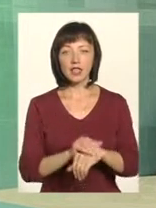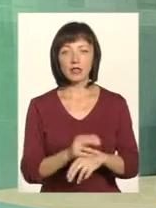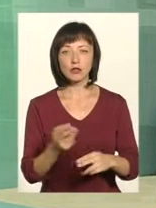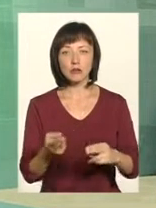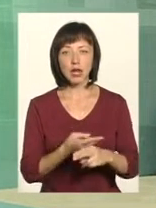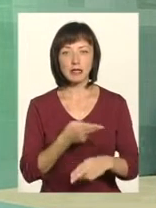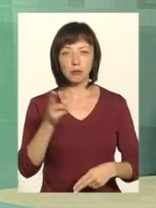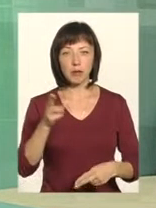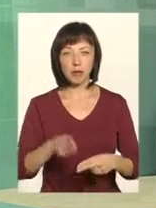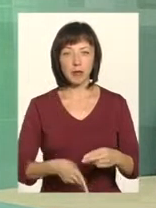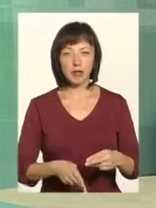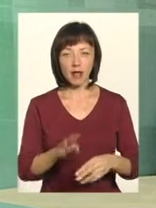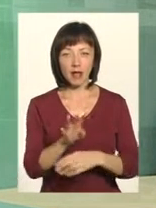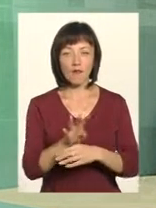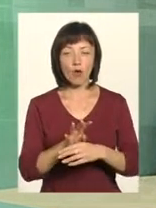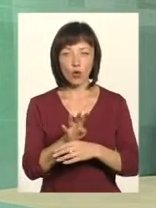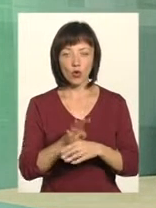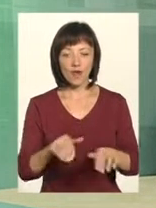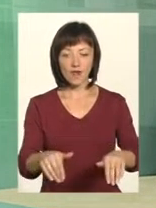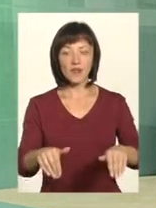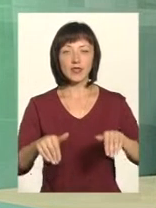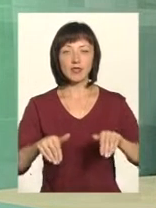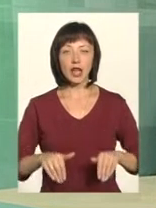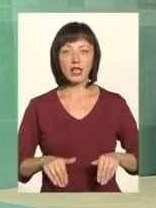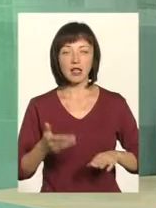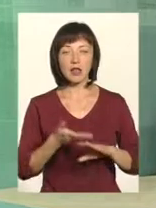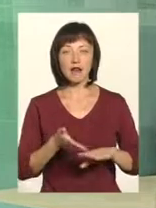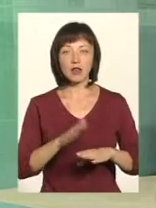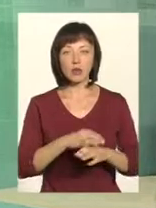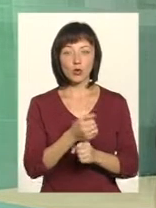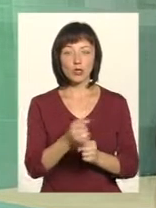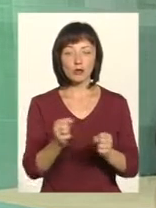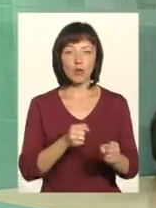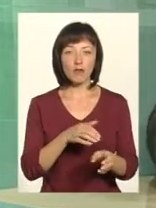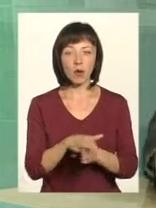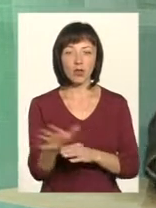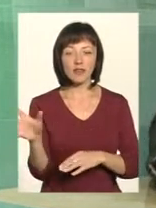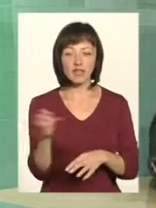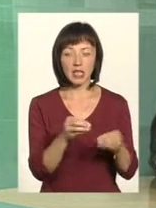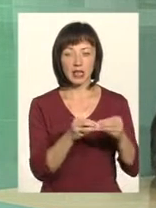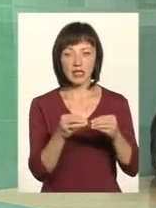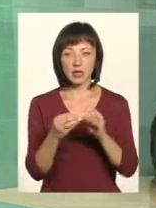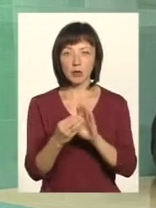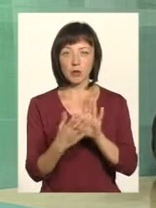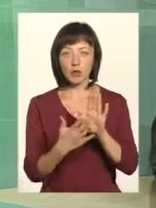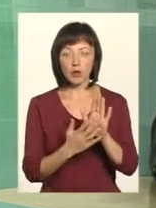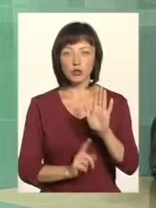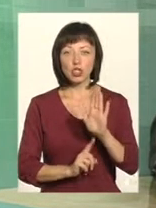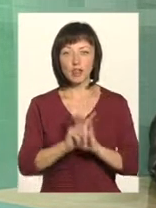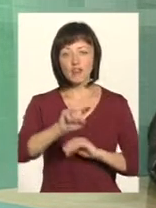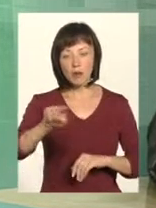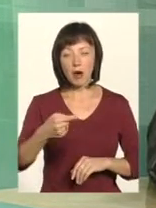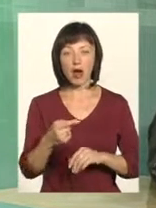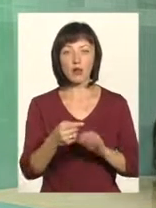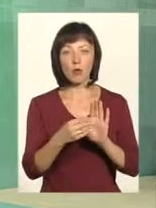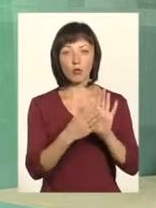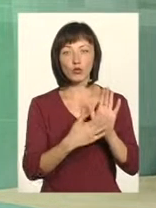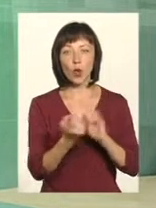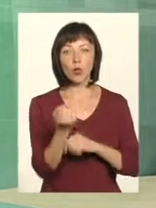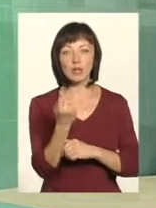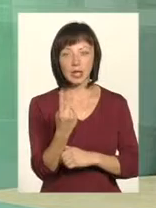вогню і відведення важкої зброї, виконання всіх 10 пунктів, почали вимагати від України виконання 11-го